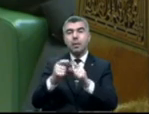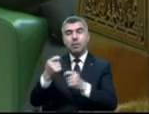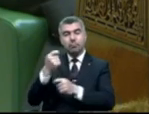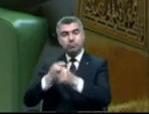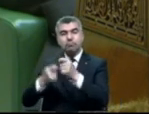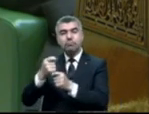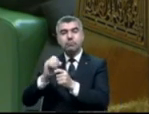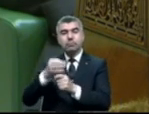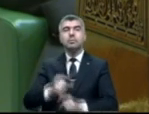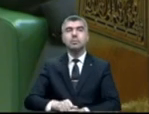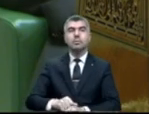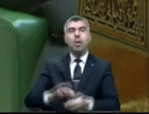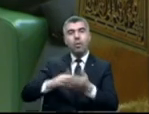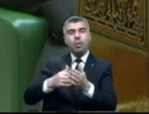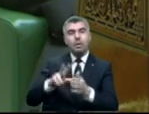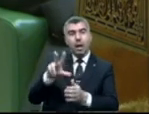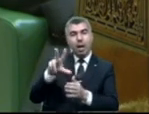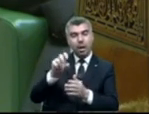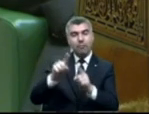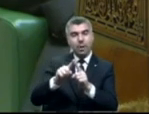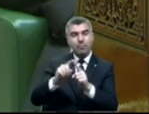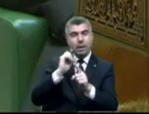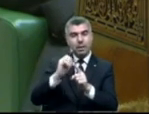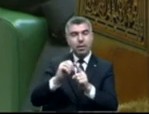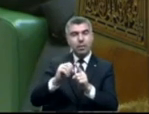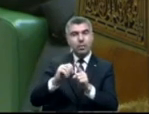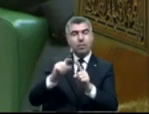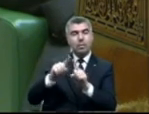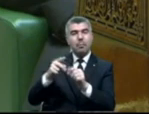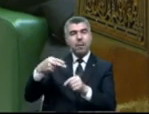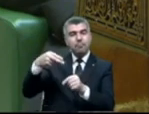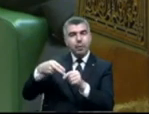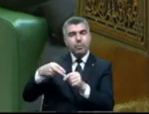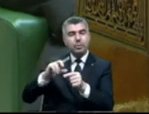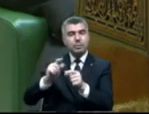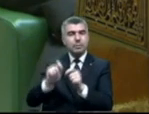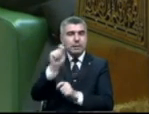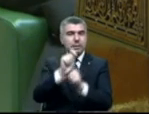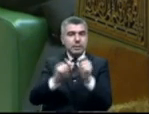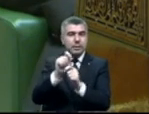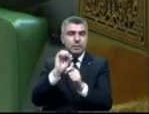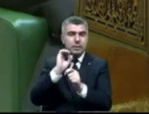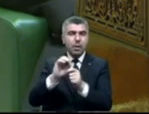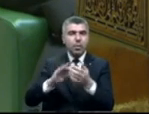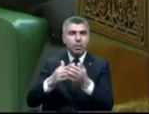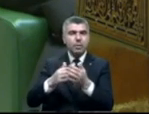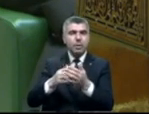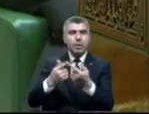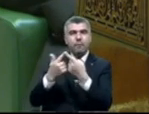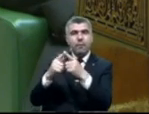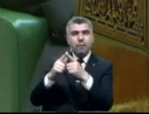الوطني وتقويته. فالجميع يعلم بأن الاعتماد الحصري على الوقود الأحفوري المستورد من شأنه أن يؤدي إلى إخضاع أي